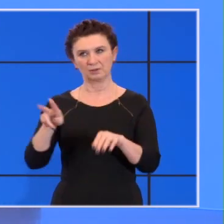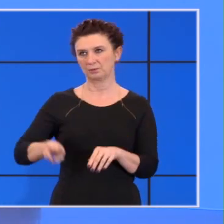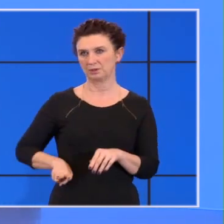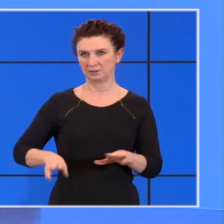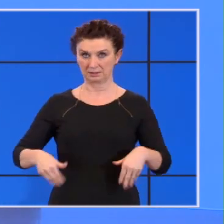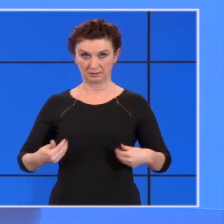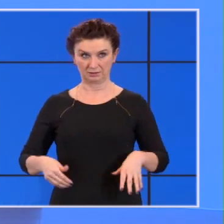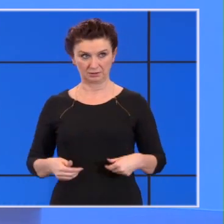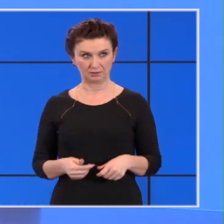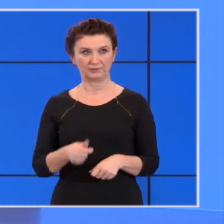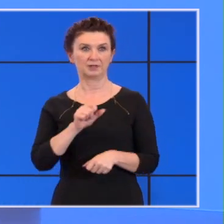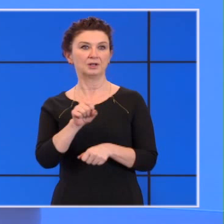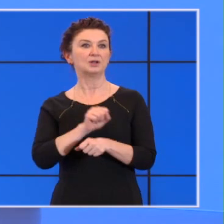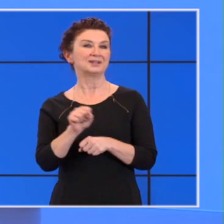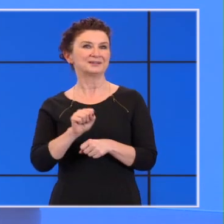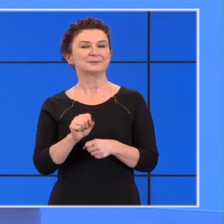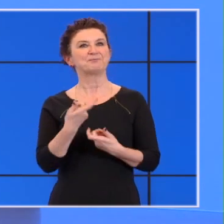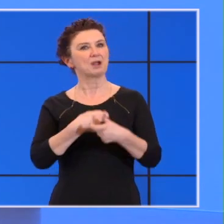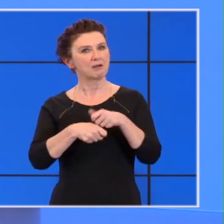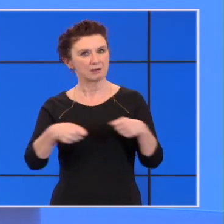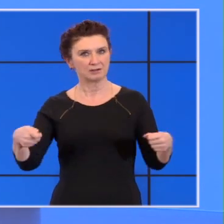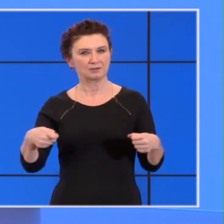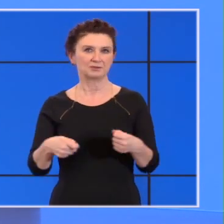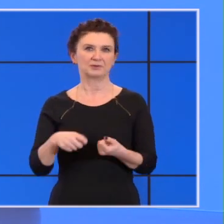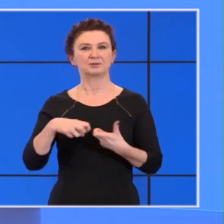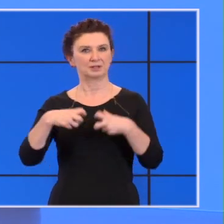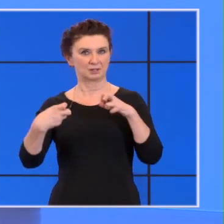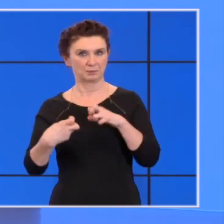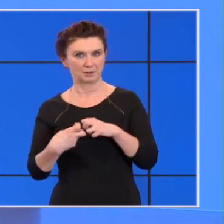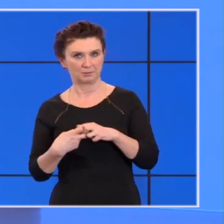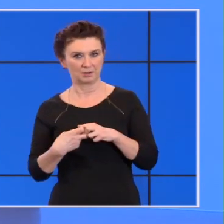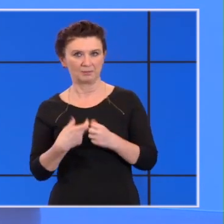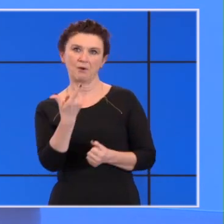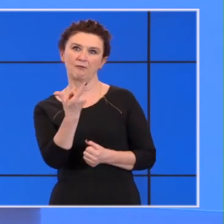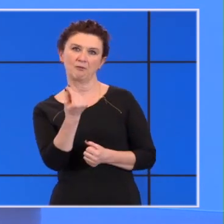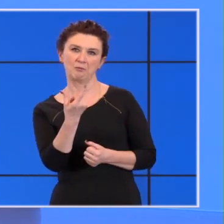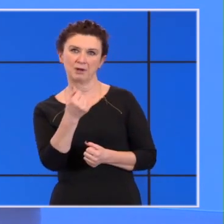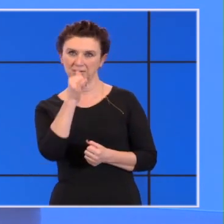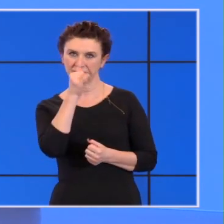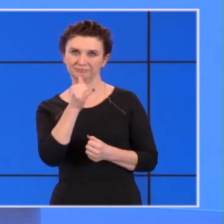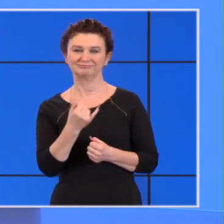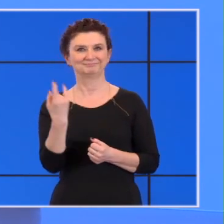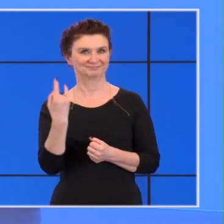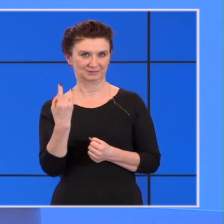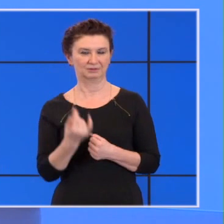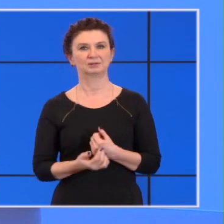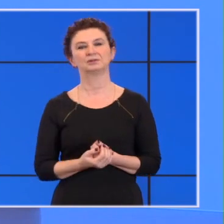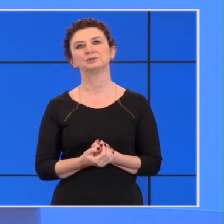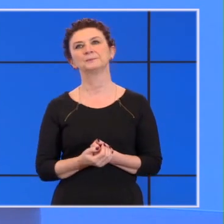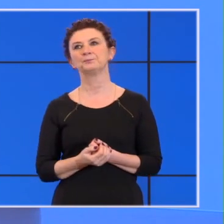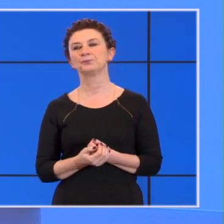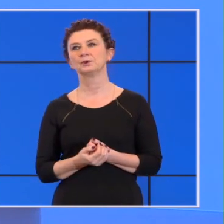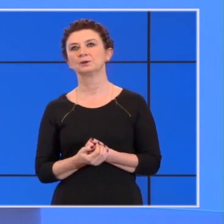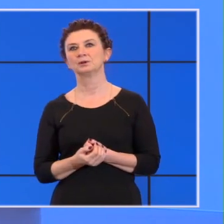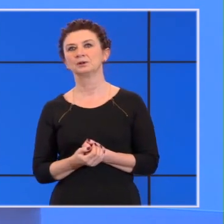pierwsze rozwiązuje problem tych bezpłodnych par, rozwiązuje ten problem w tym obszarze, że